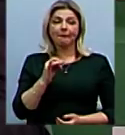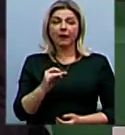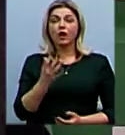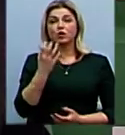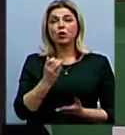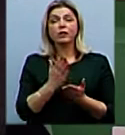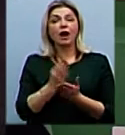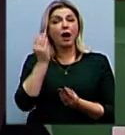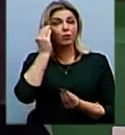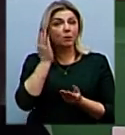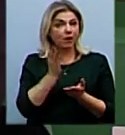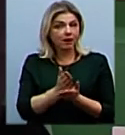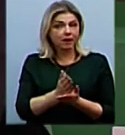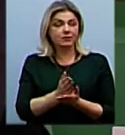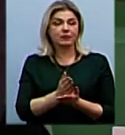така думка є про те, що